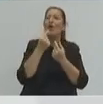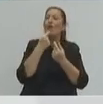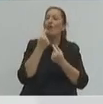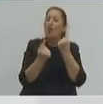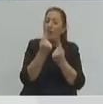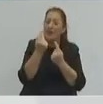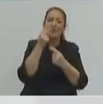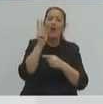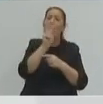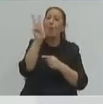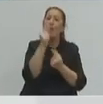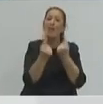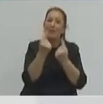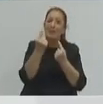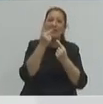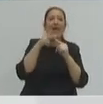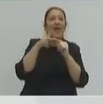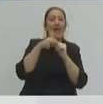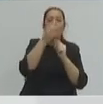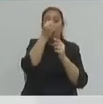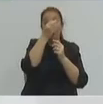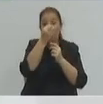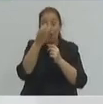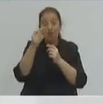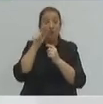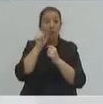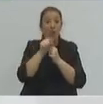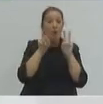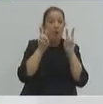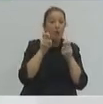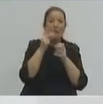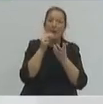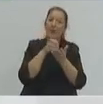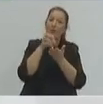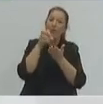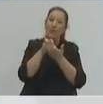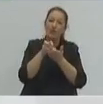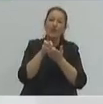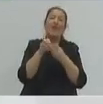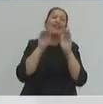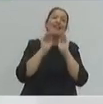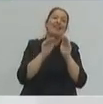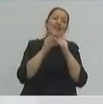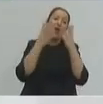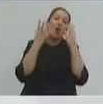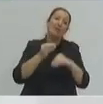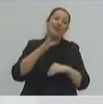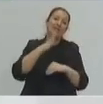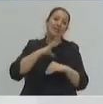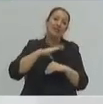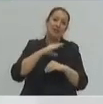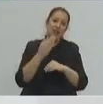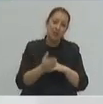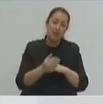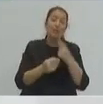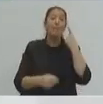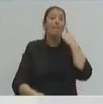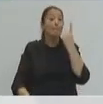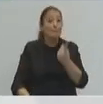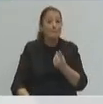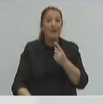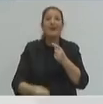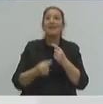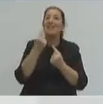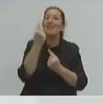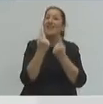bitkili, kesme çiçekçilik noktasında bütçe ayırıp destek olmasını istiyoruz. Bakın,